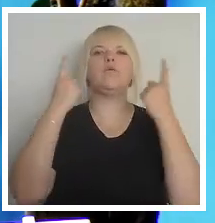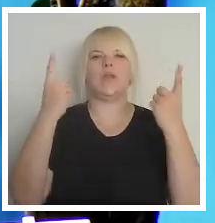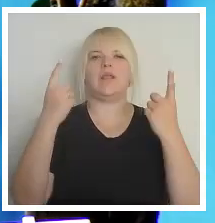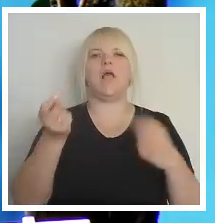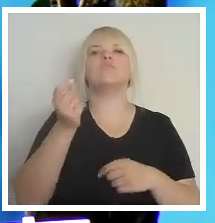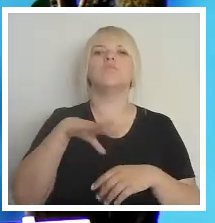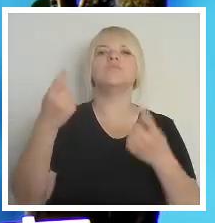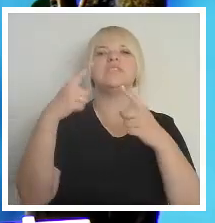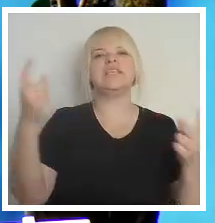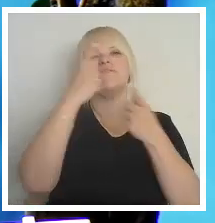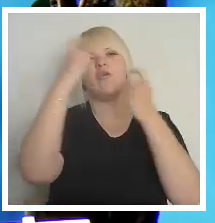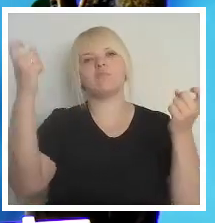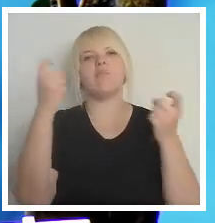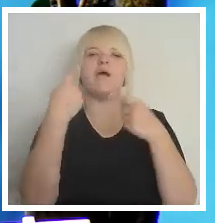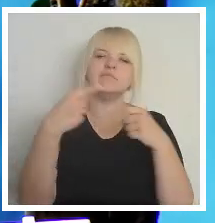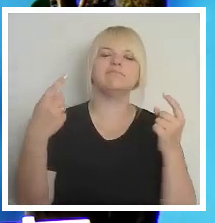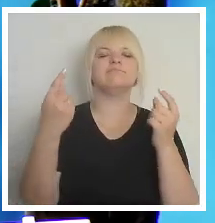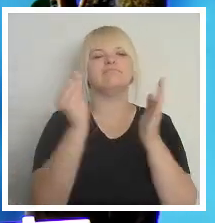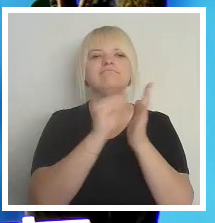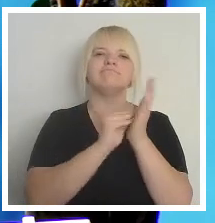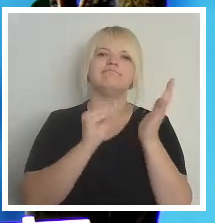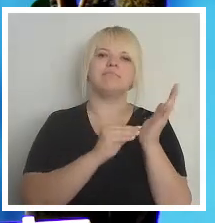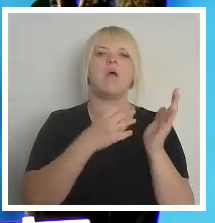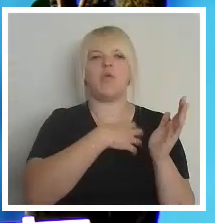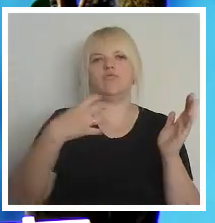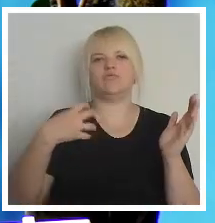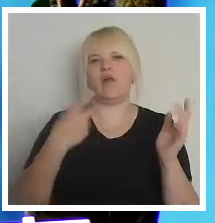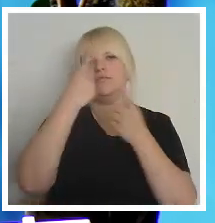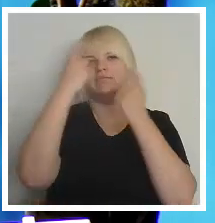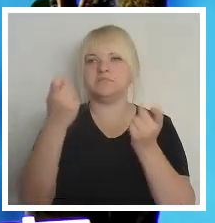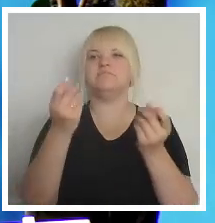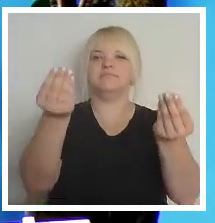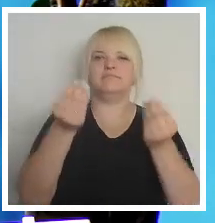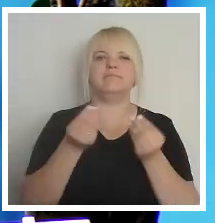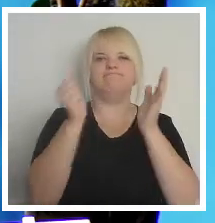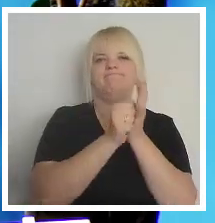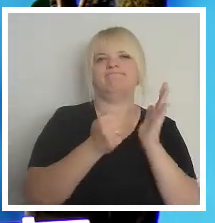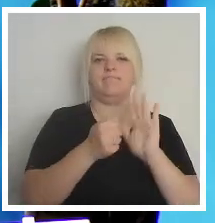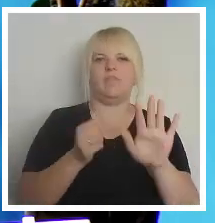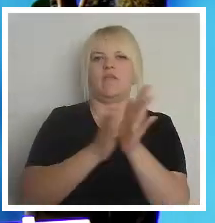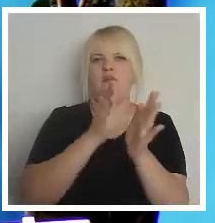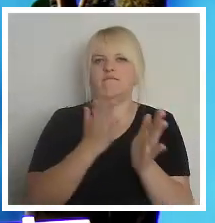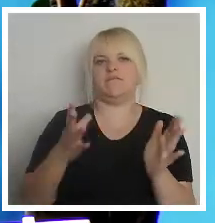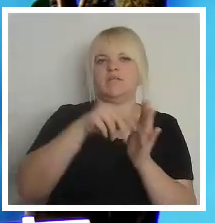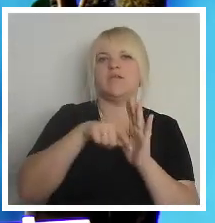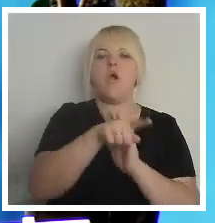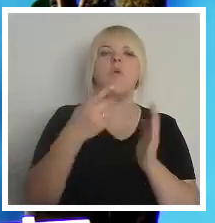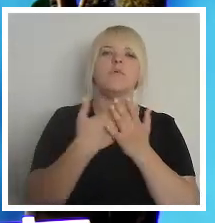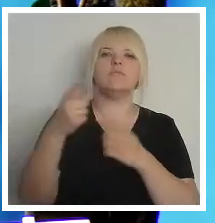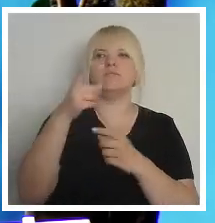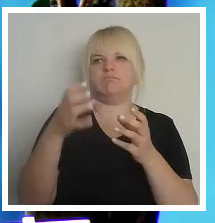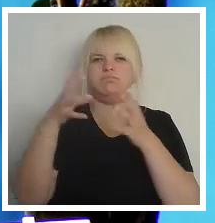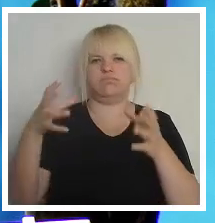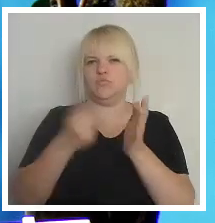informē par notikumiem novados, un tās ir pašvaldības, kuras strādā ar komandu, kur ir lielāka nekā žurnālistu